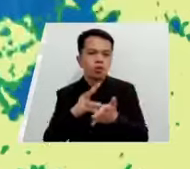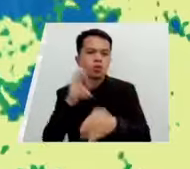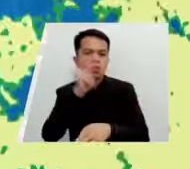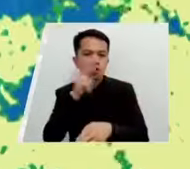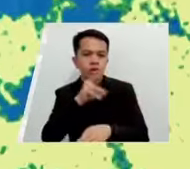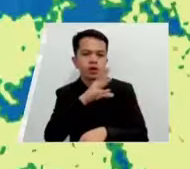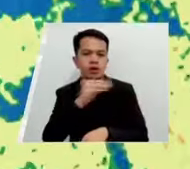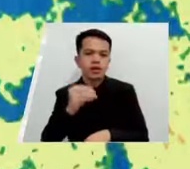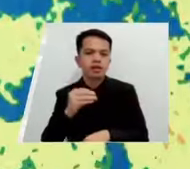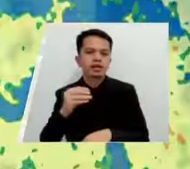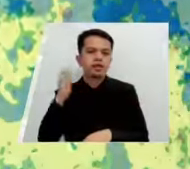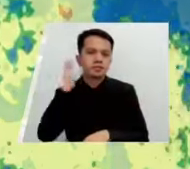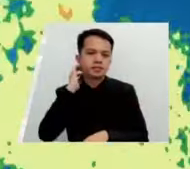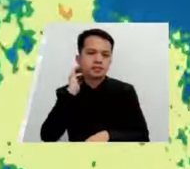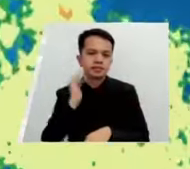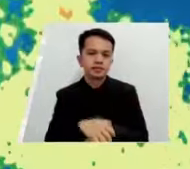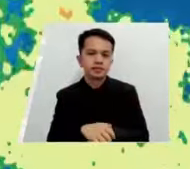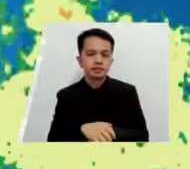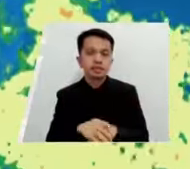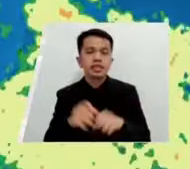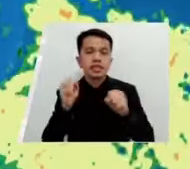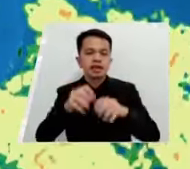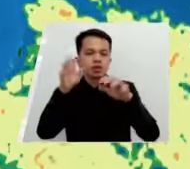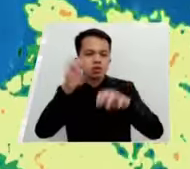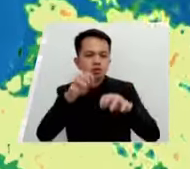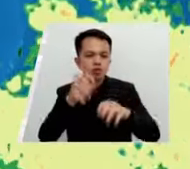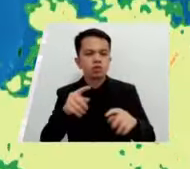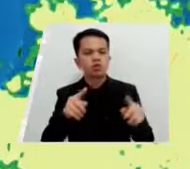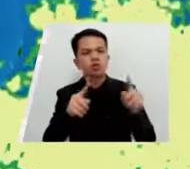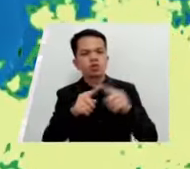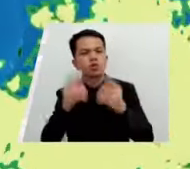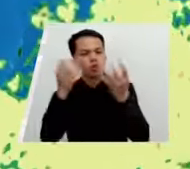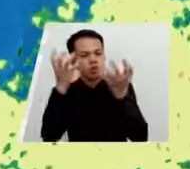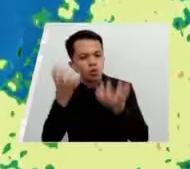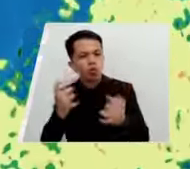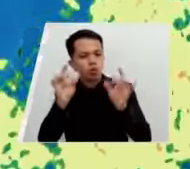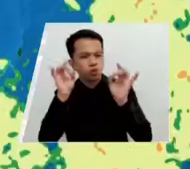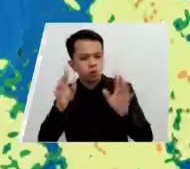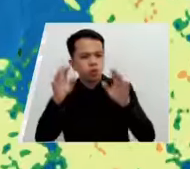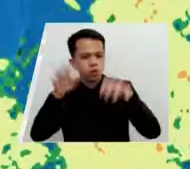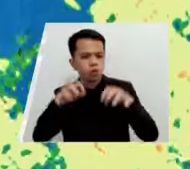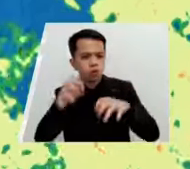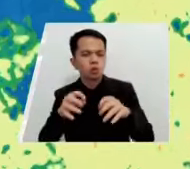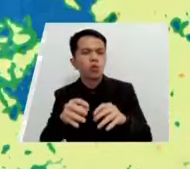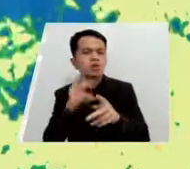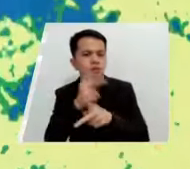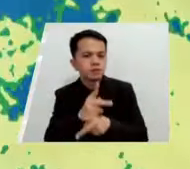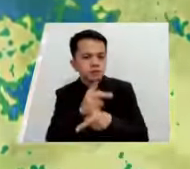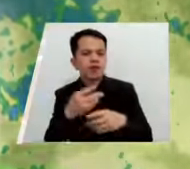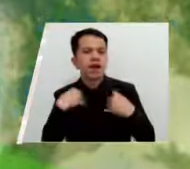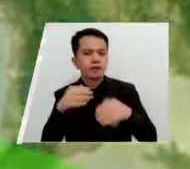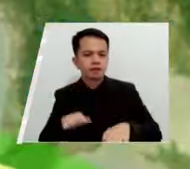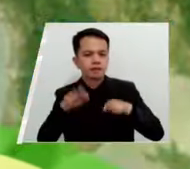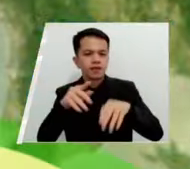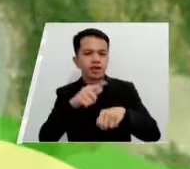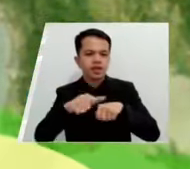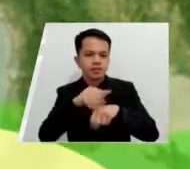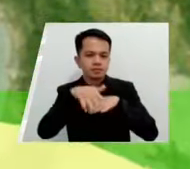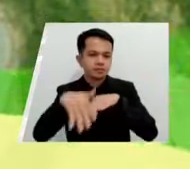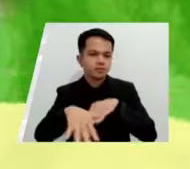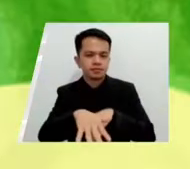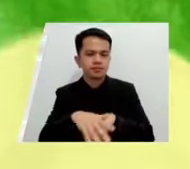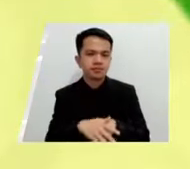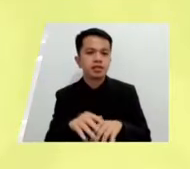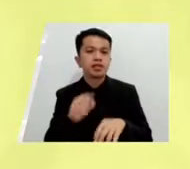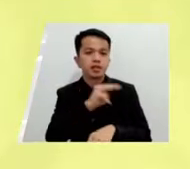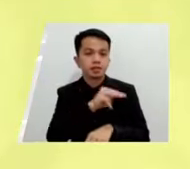Mindanao. Posible po ang malalakas at matinding ulan, kaya maging alerto sa banta ng baha o landslide. May chance rin umulan